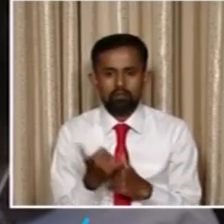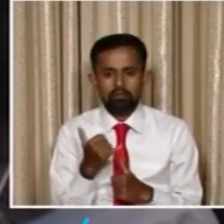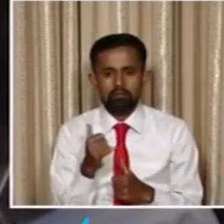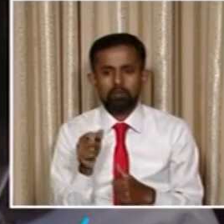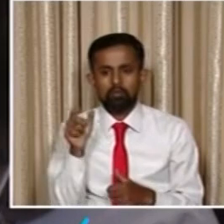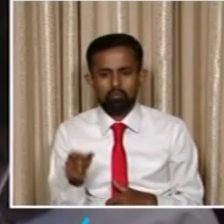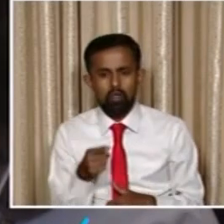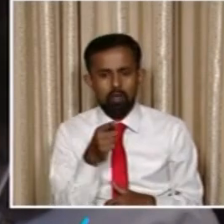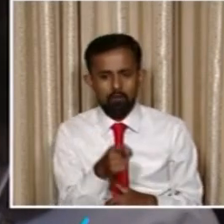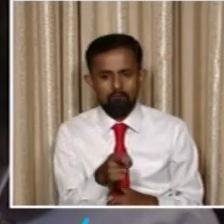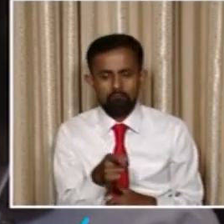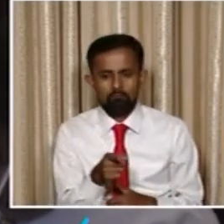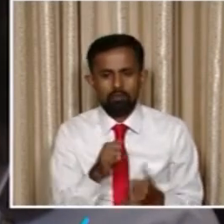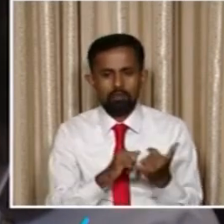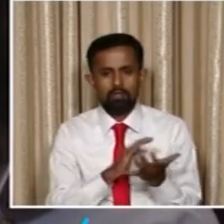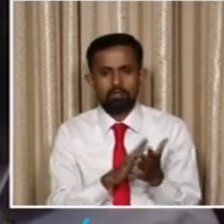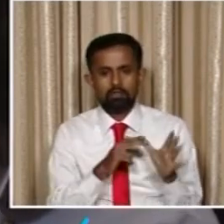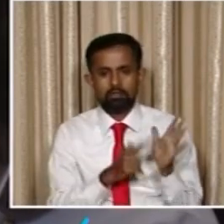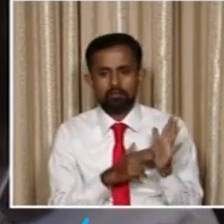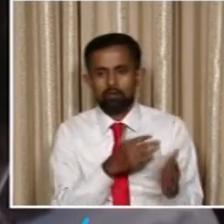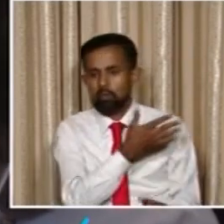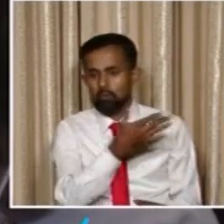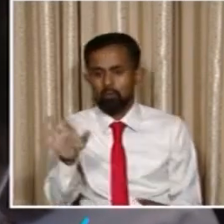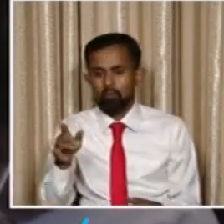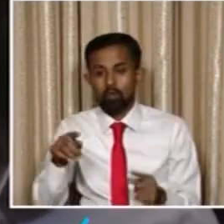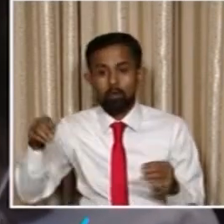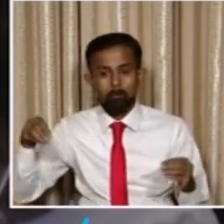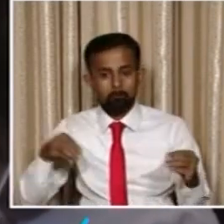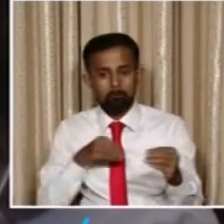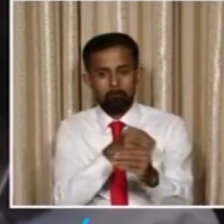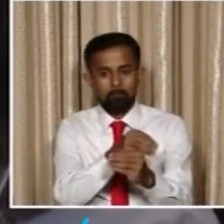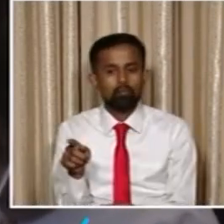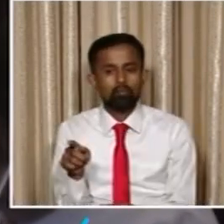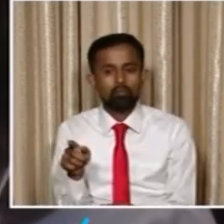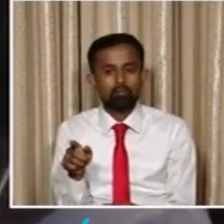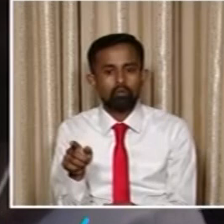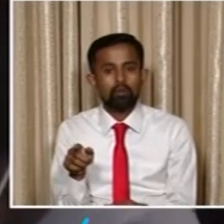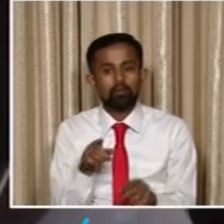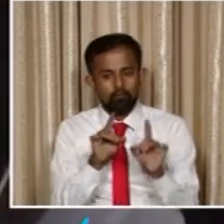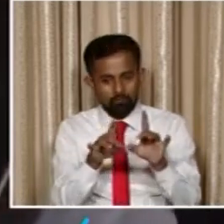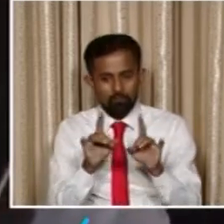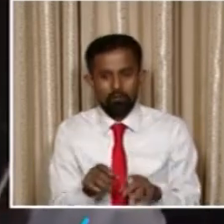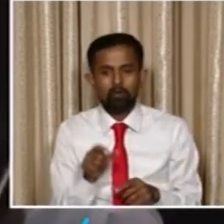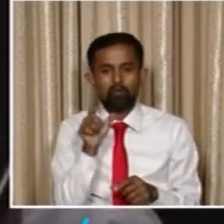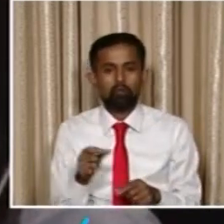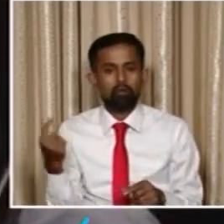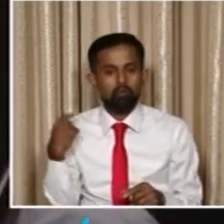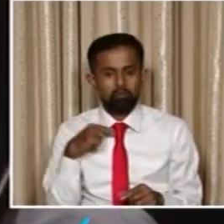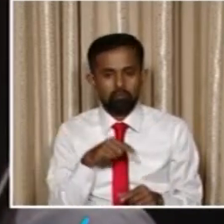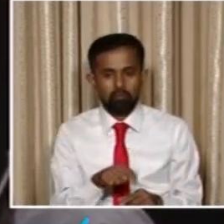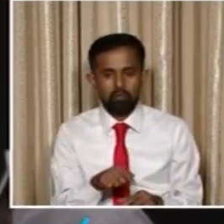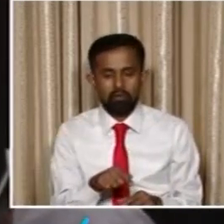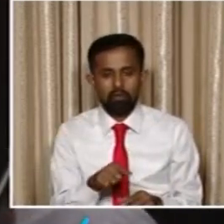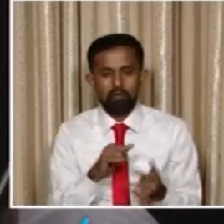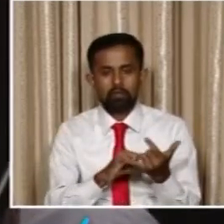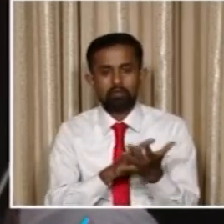අය ඉන්නවා මේකේ සම්මිසිල්ලව එලවලා ඊළඟට එන්න බලාගෙන ඉන්න කවුද? ඒ වගේම පිටසක් තමයි එන්න බලාගෙන ඉන්නේ. ඉතින්